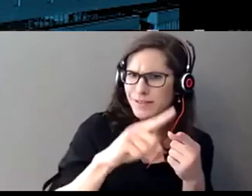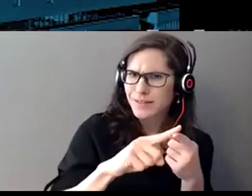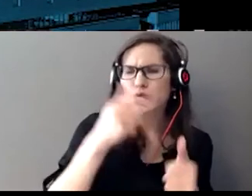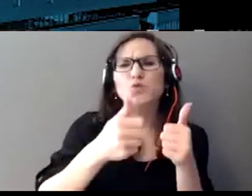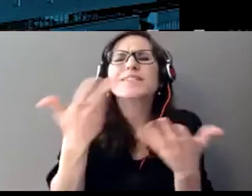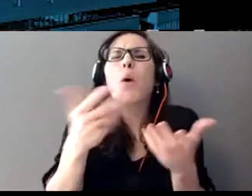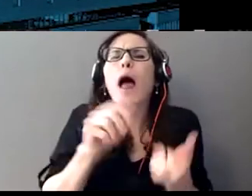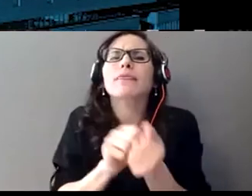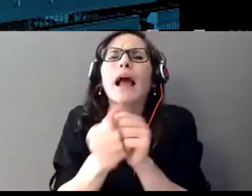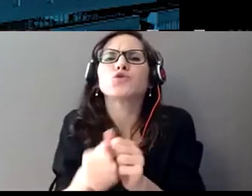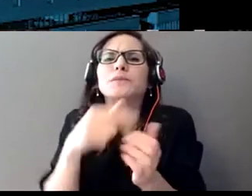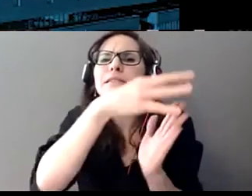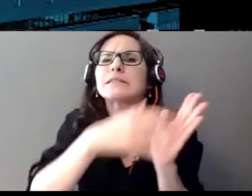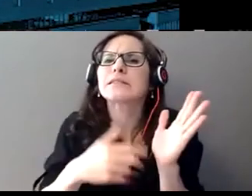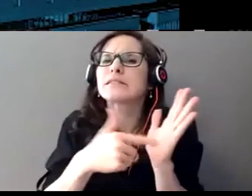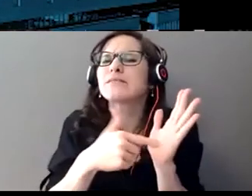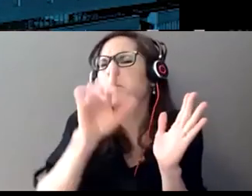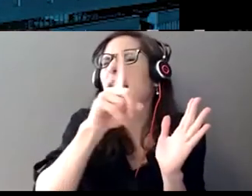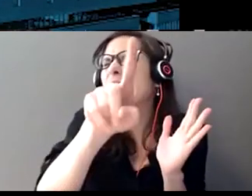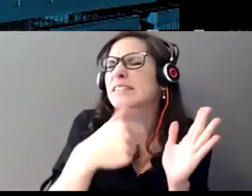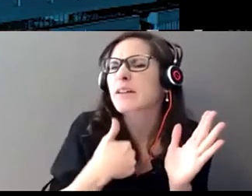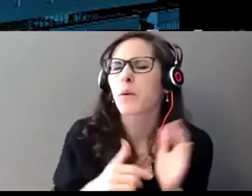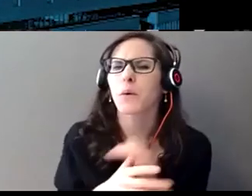tu as traduit ce serait ma première question